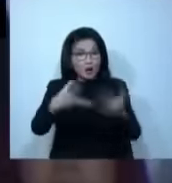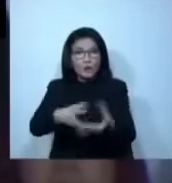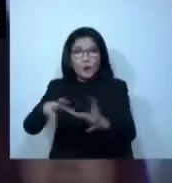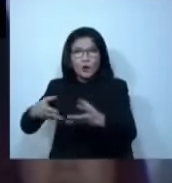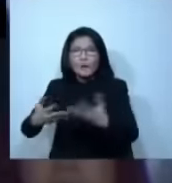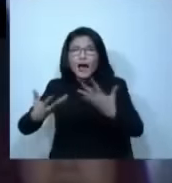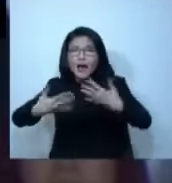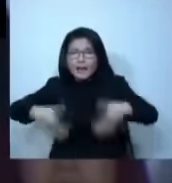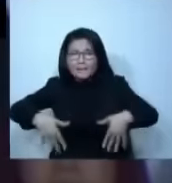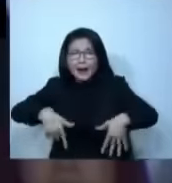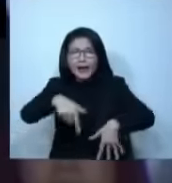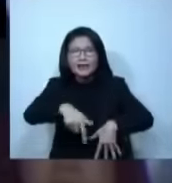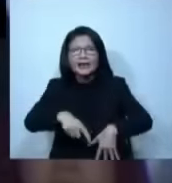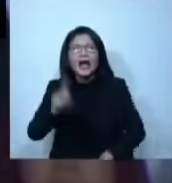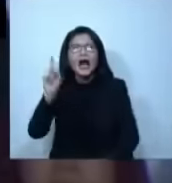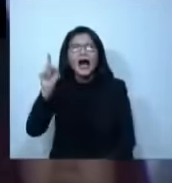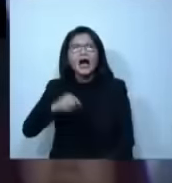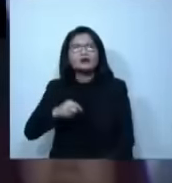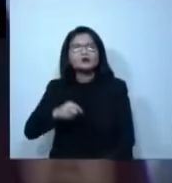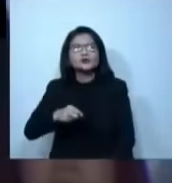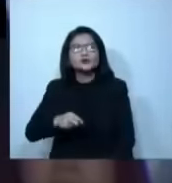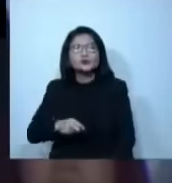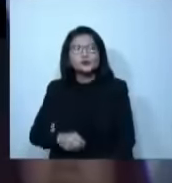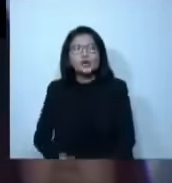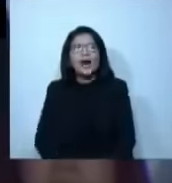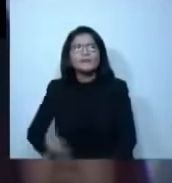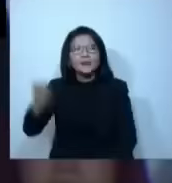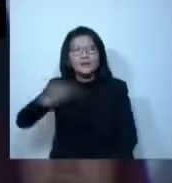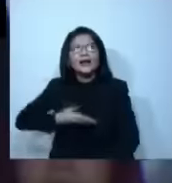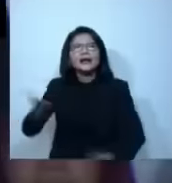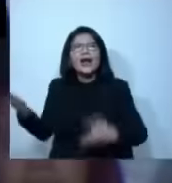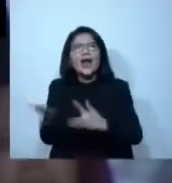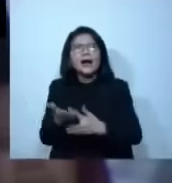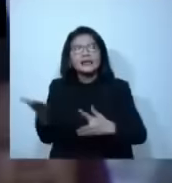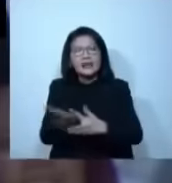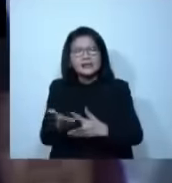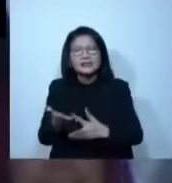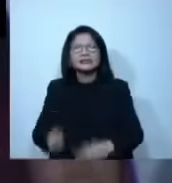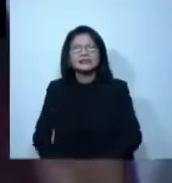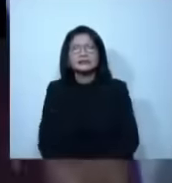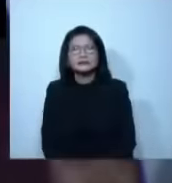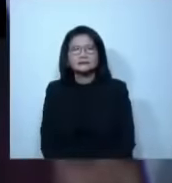kelompok-kelompok ini harus mendapatkan afirmasi.